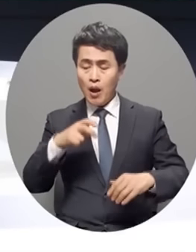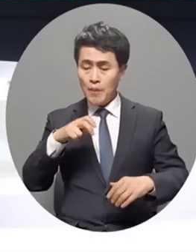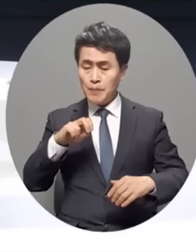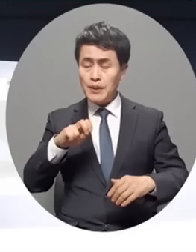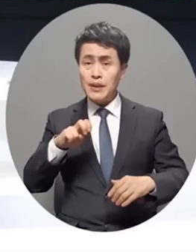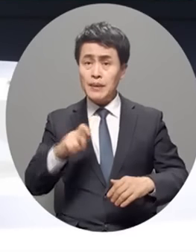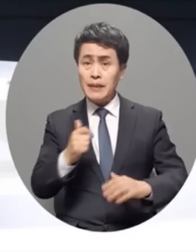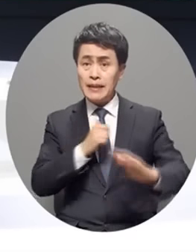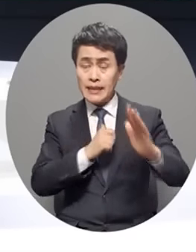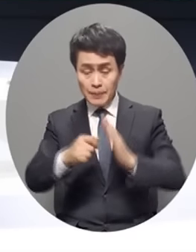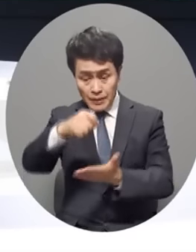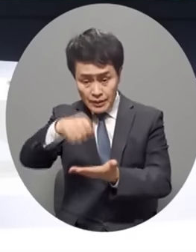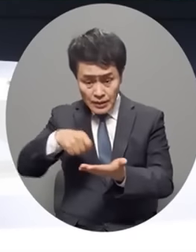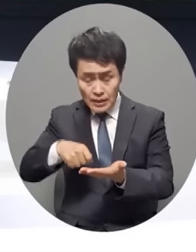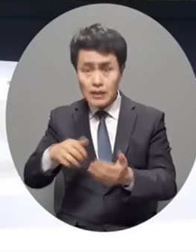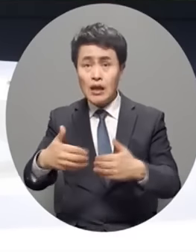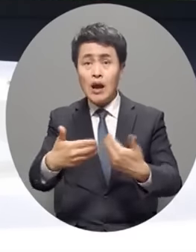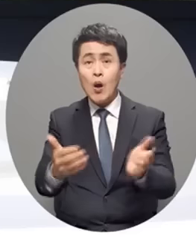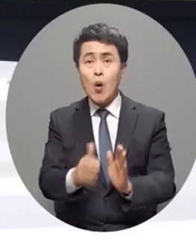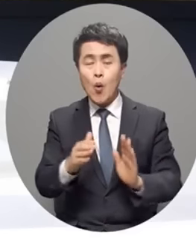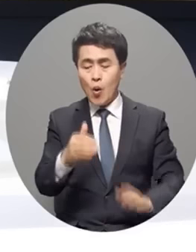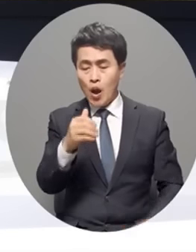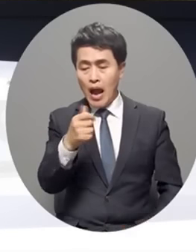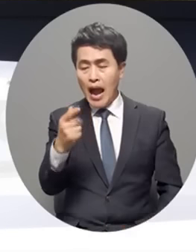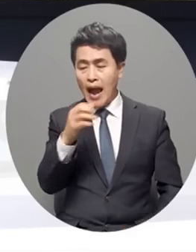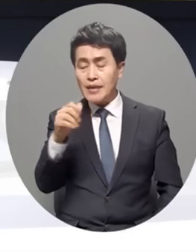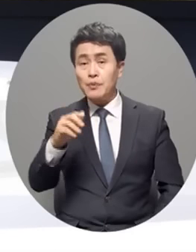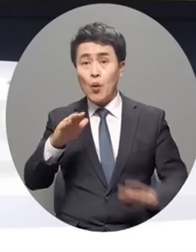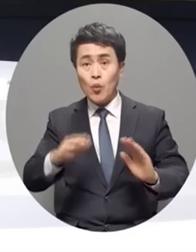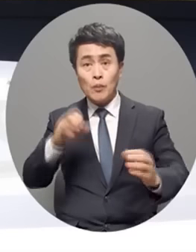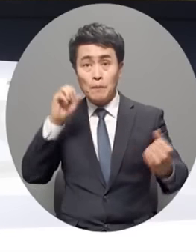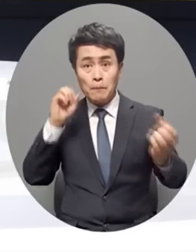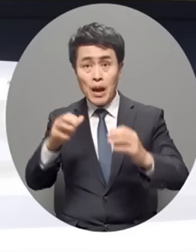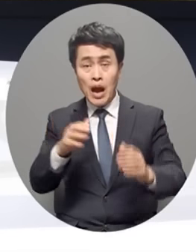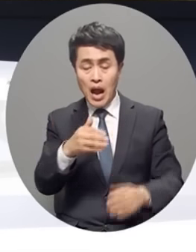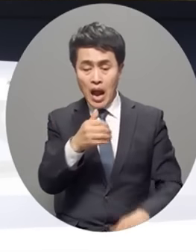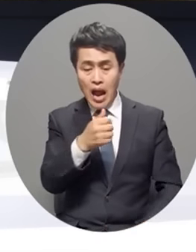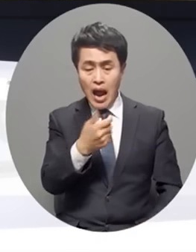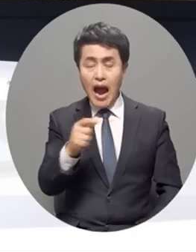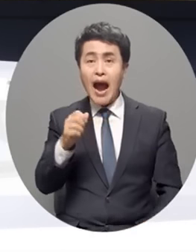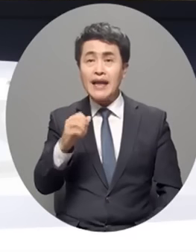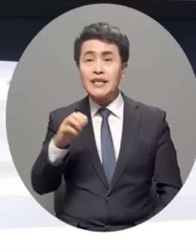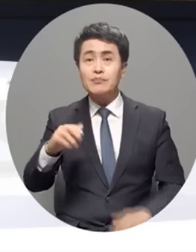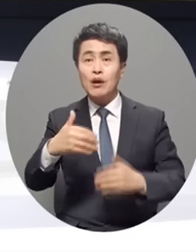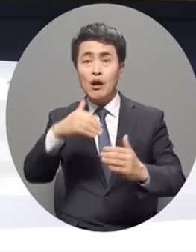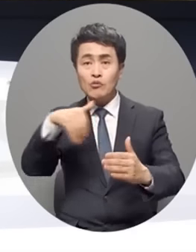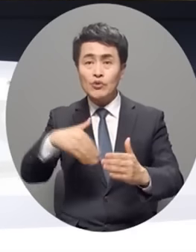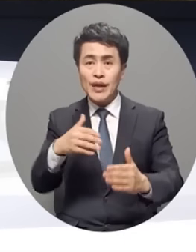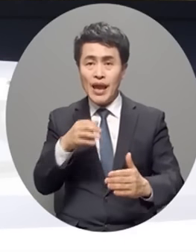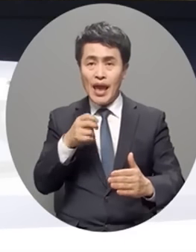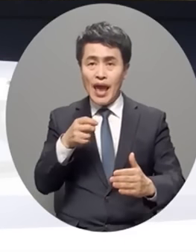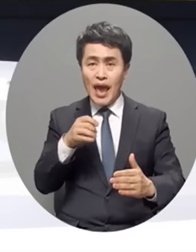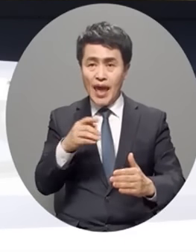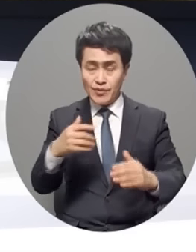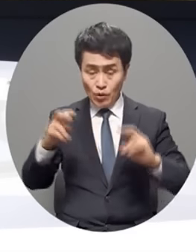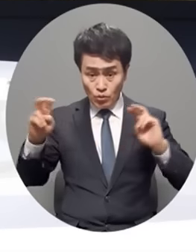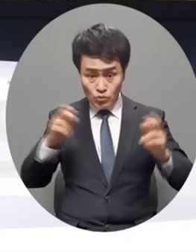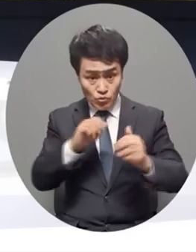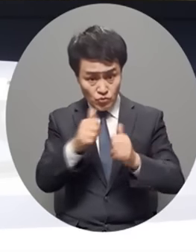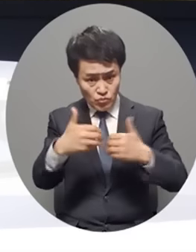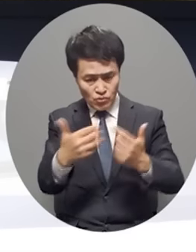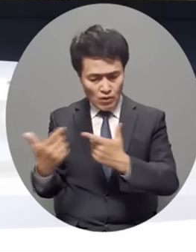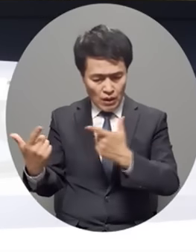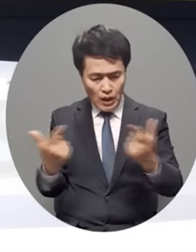기자회견에 대해서 하이브 역시 오늘 반박 자료를 냈는데요. 하이브뿐 아니라 국내 엔터 기업들의 주가도